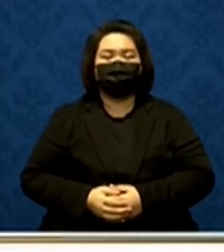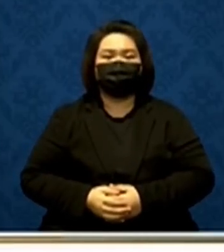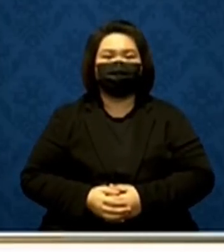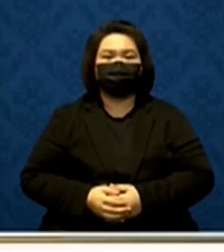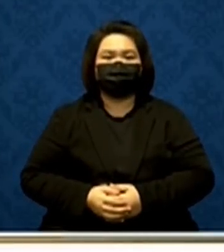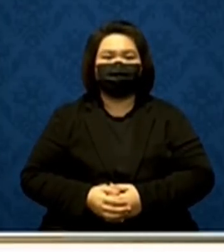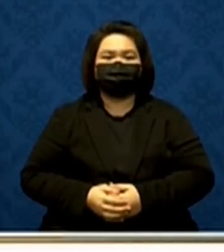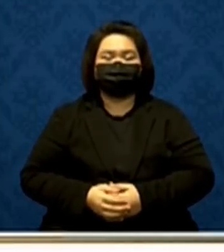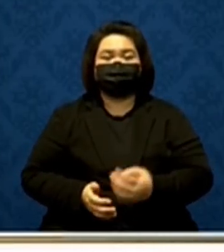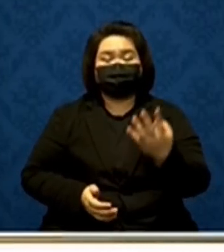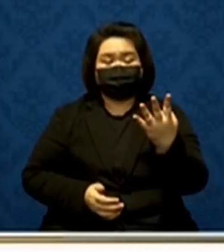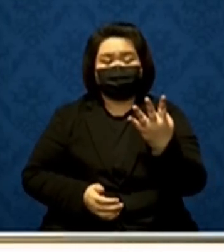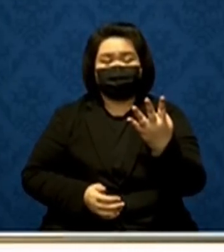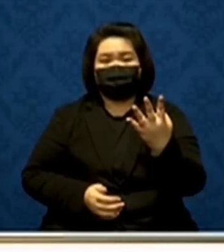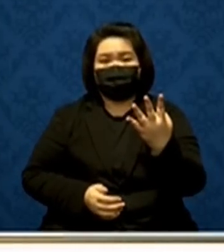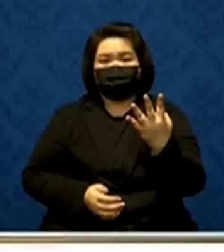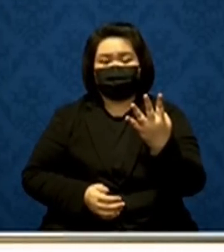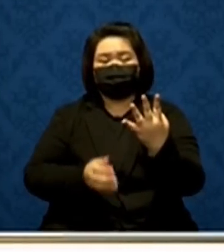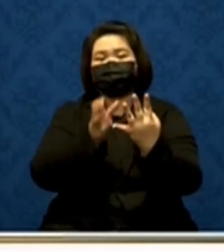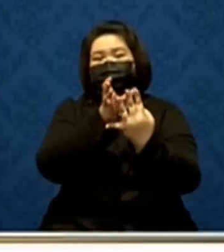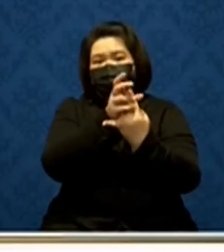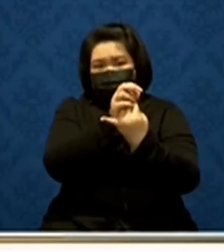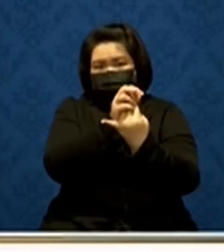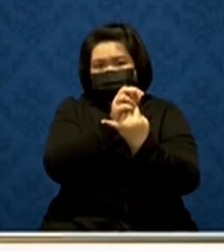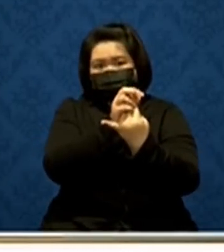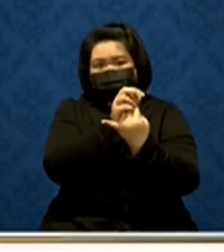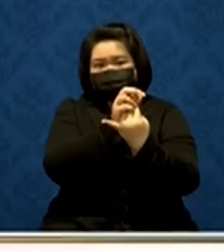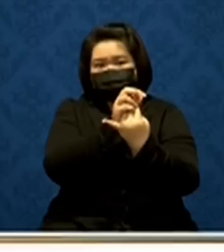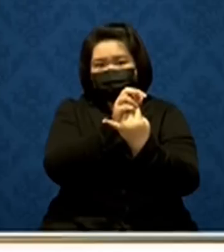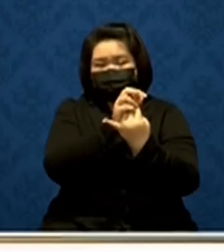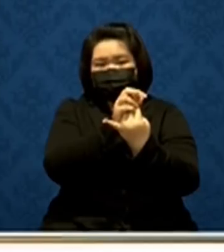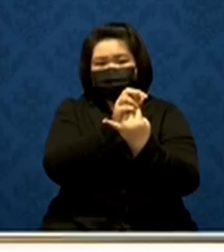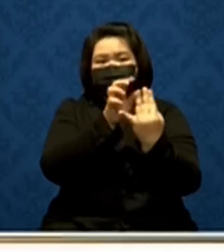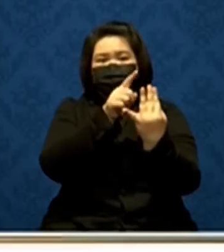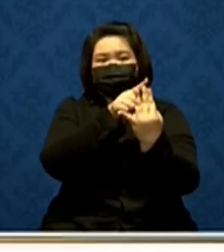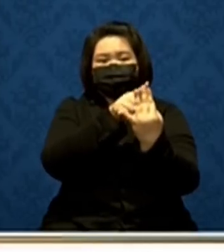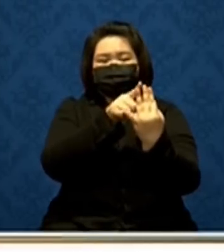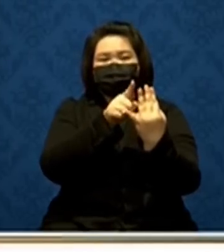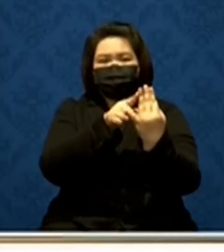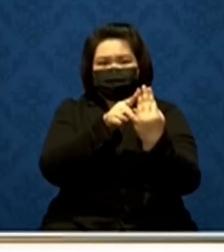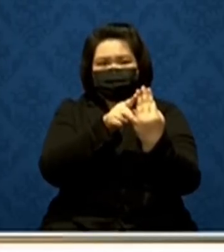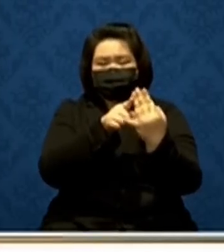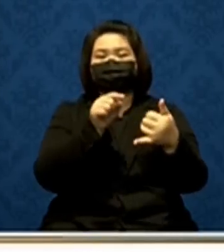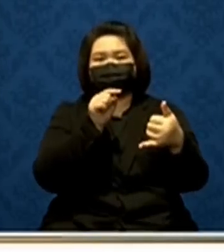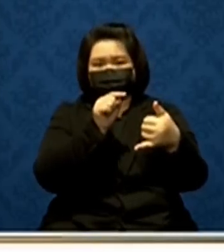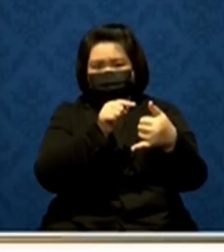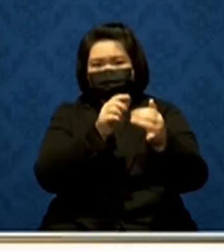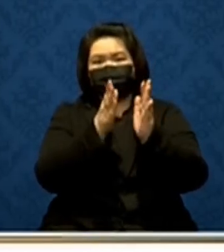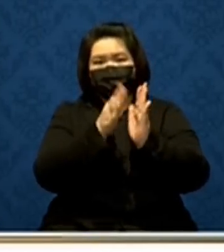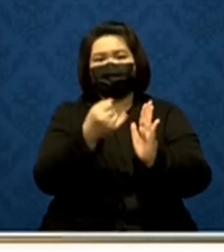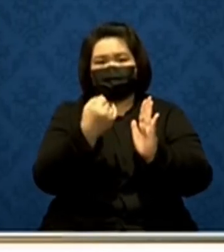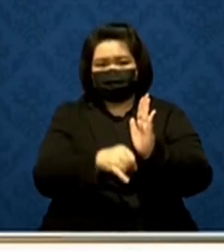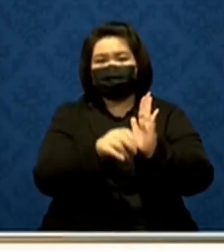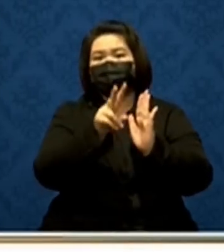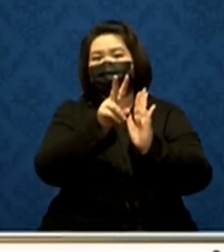อีก 1ใน 3 3รายแรกก็คือเจ้าหน้าที่ที่ถูกชี้มูลความผิดทางวินัย